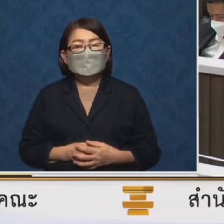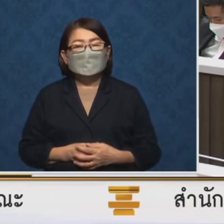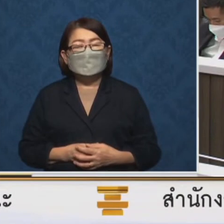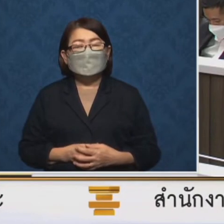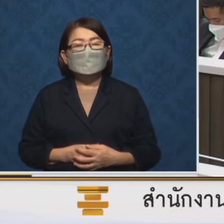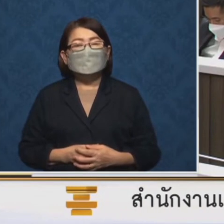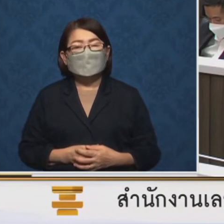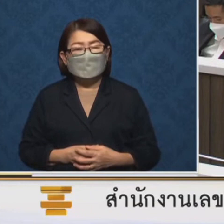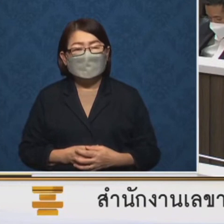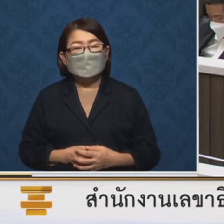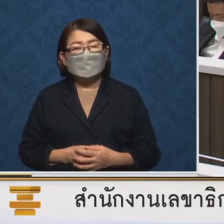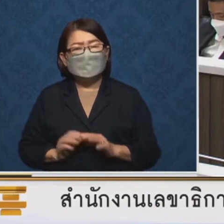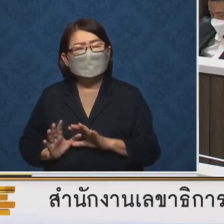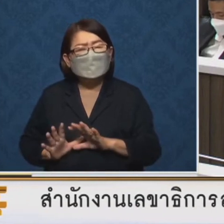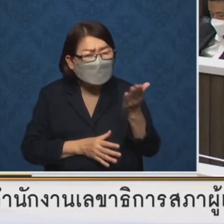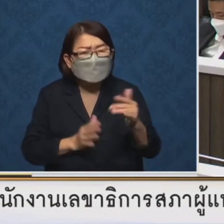พออมาเลีกร้อง